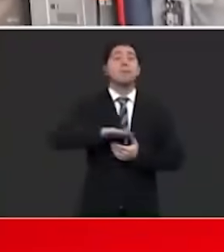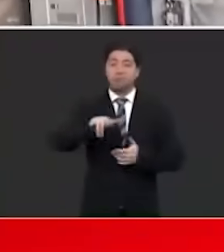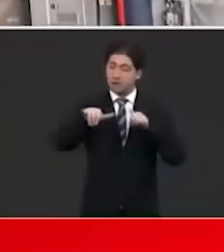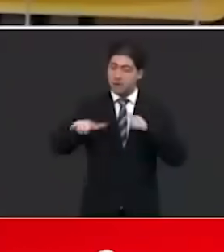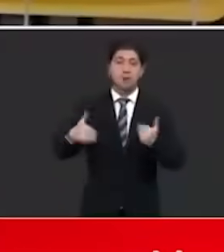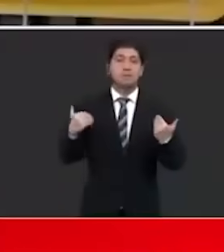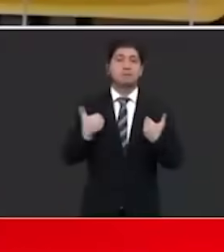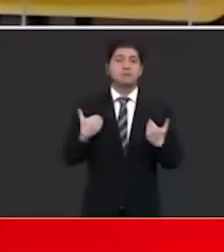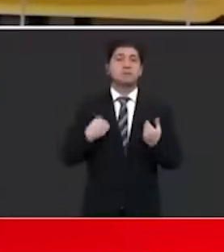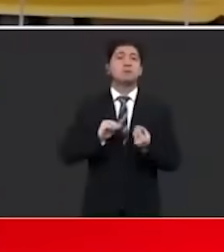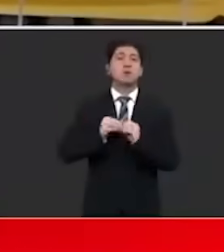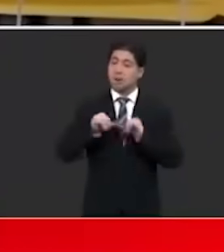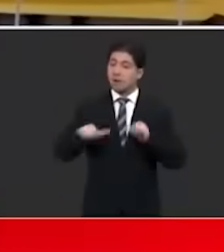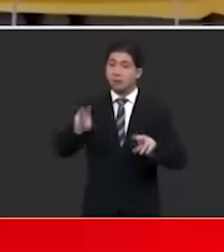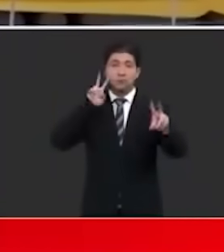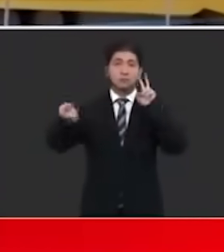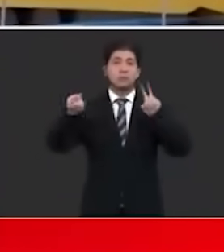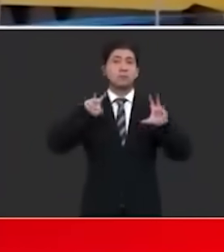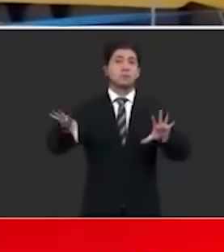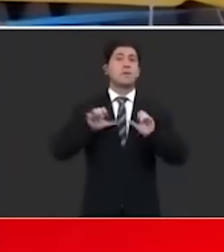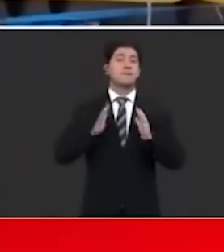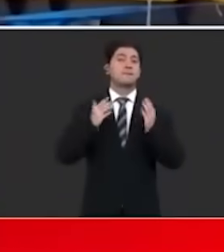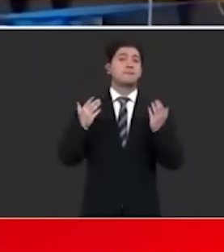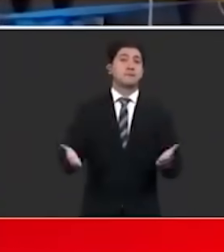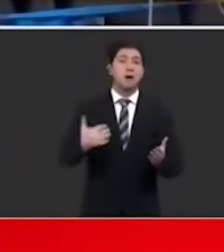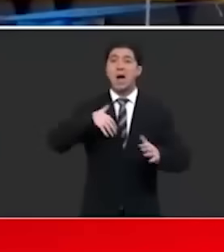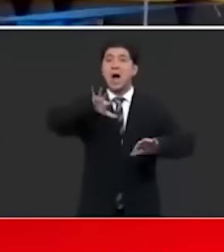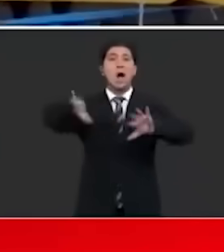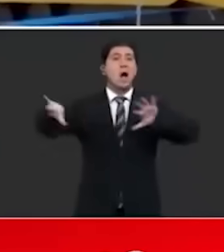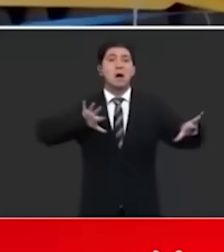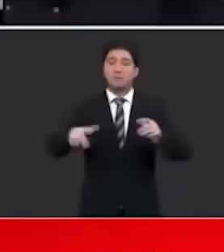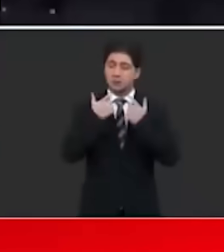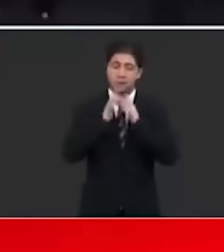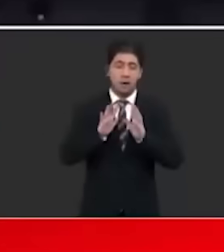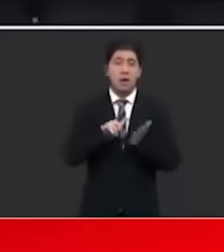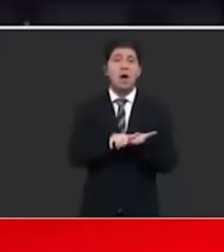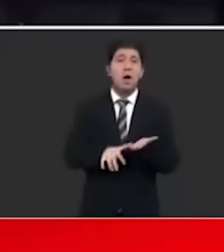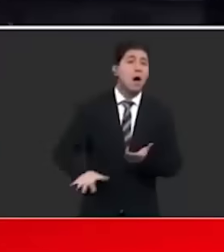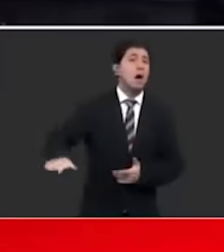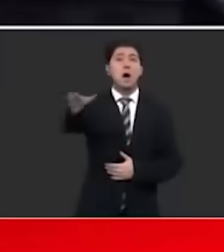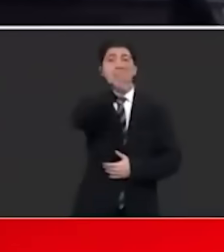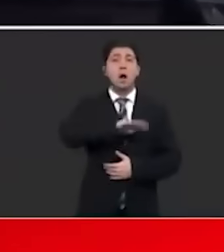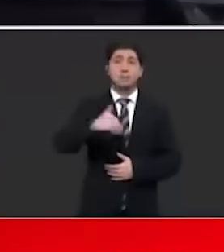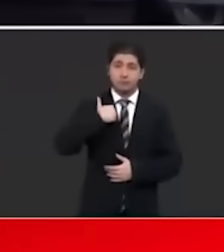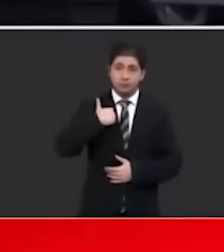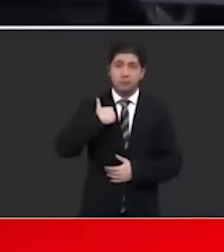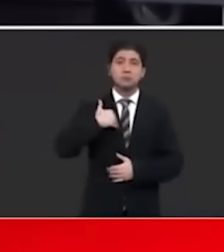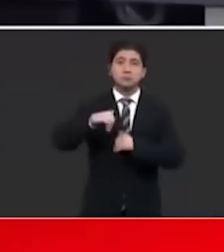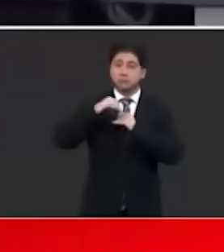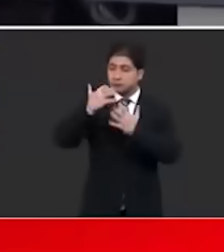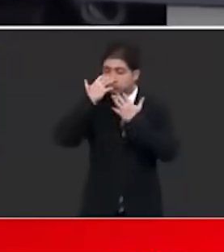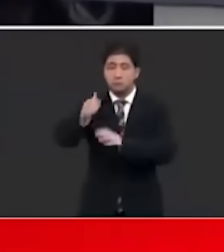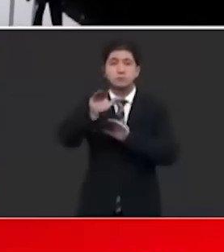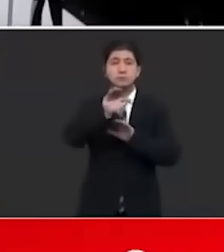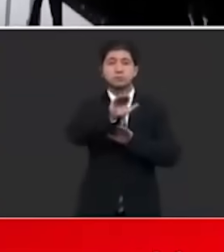bizim sıkıntımızdır. Hiçbir ayrım yapmadan bunların hepsiyle yakından